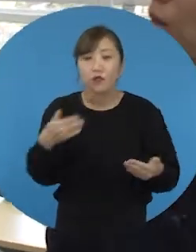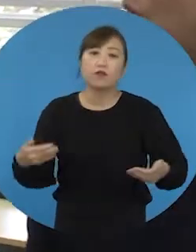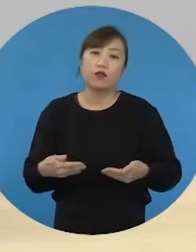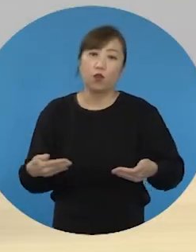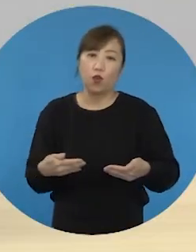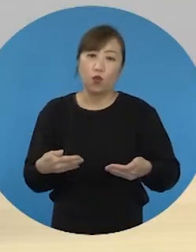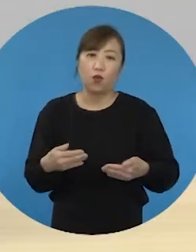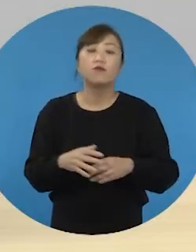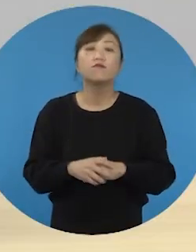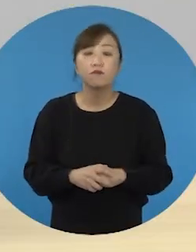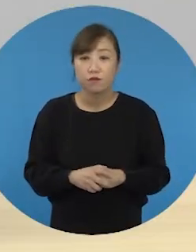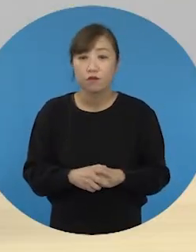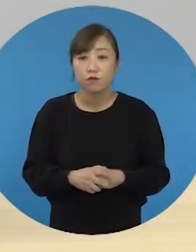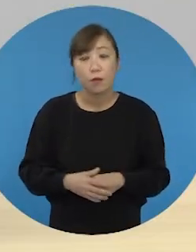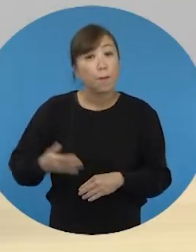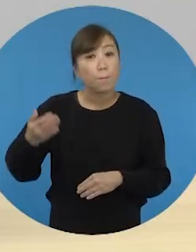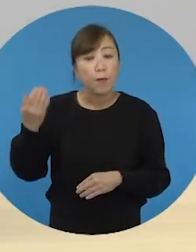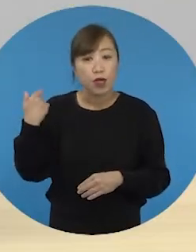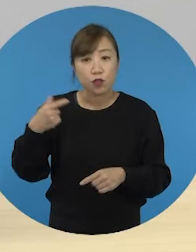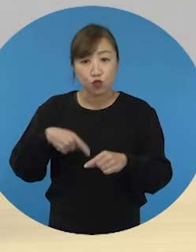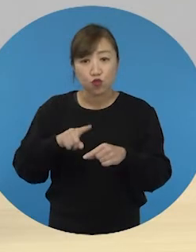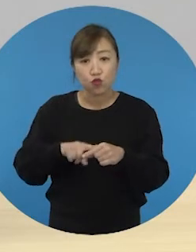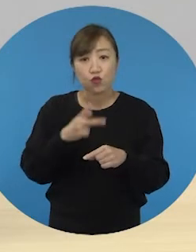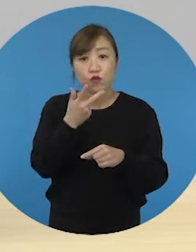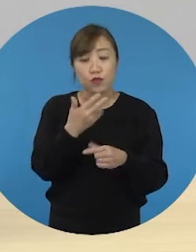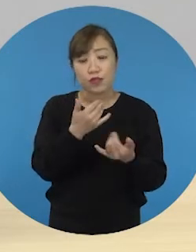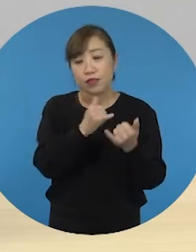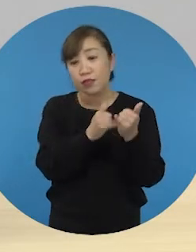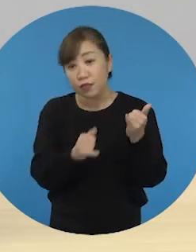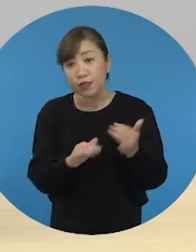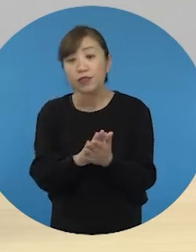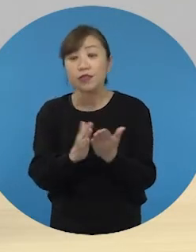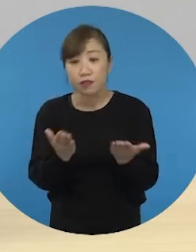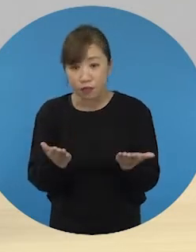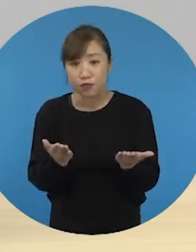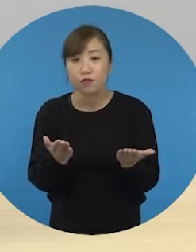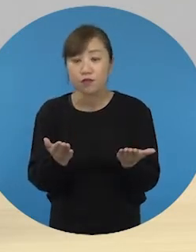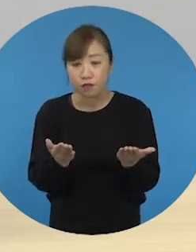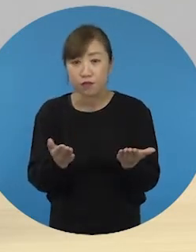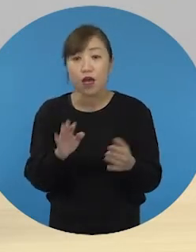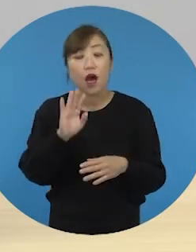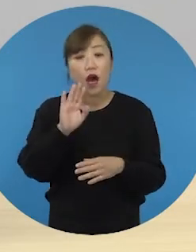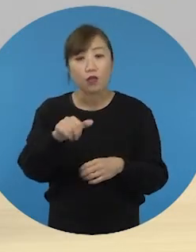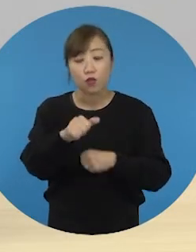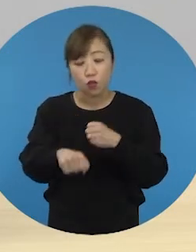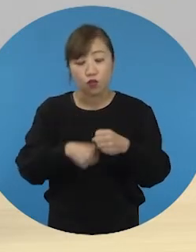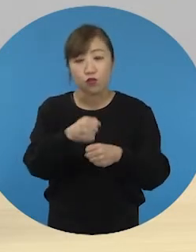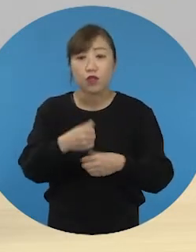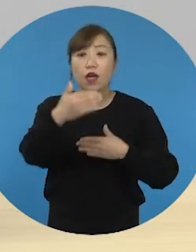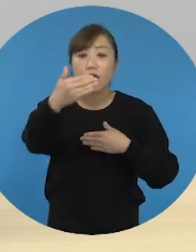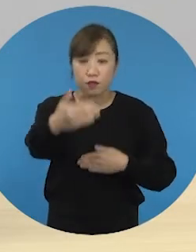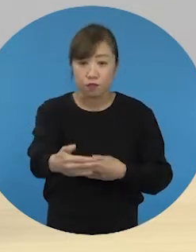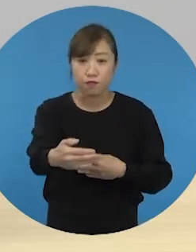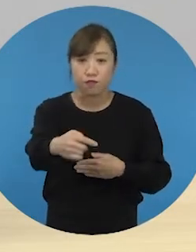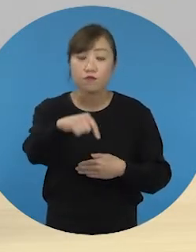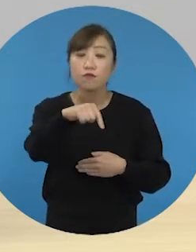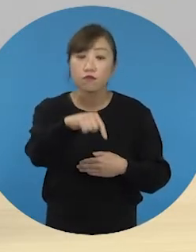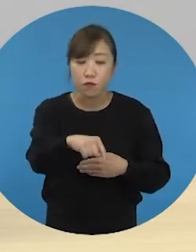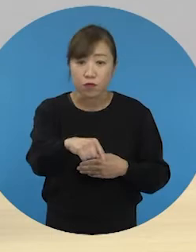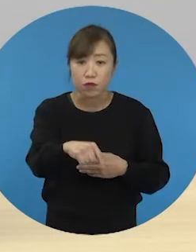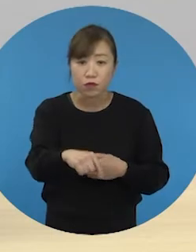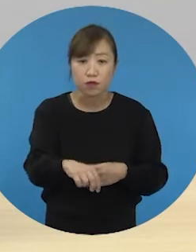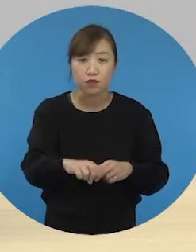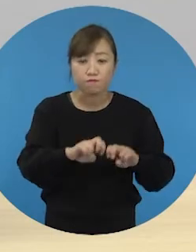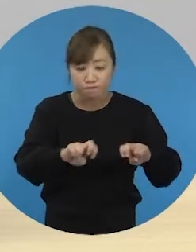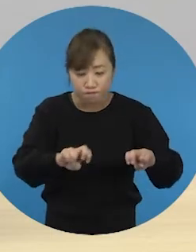になります。前の府中志士という素晴らしい本が出てるんですけれども、それから50年が経って、その50年間にたくさんの